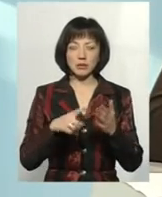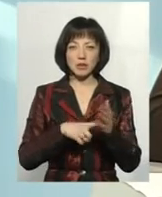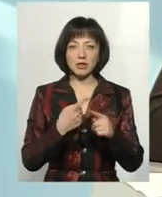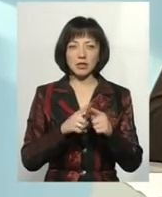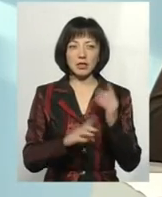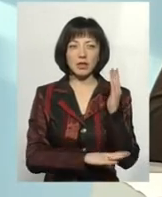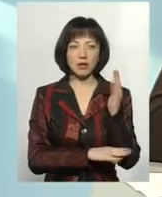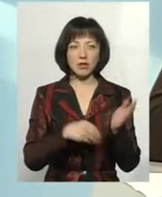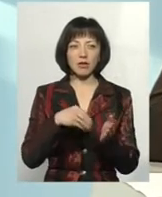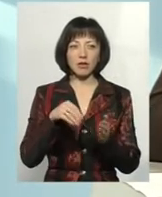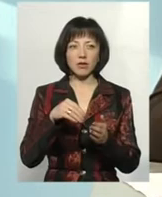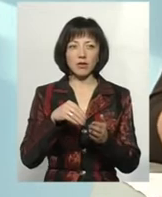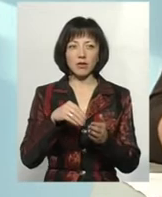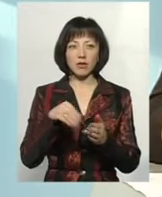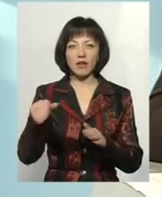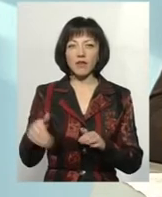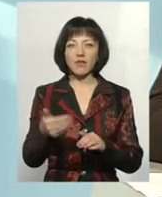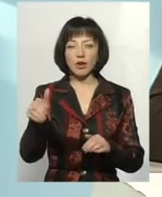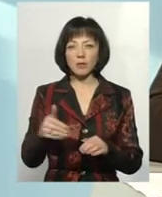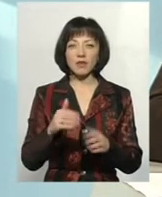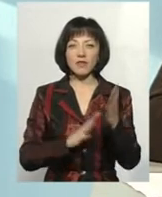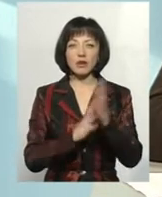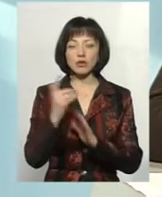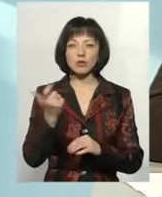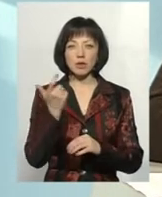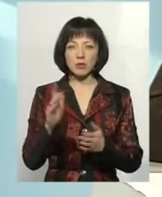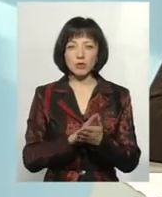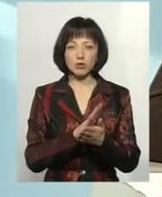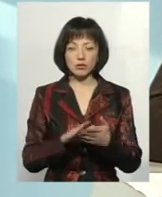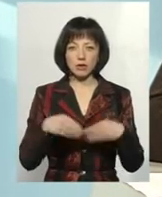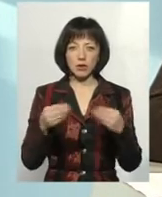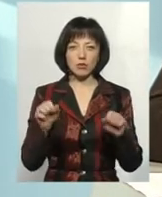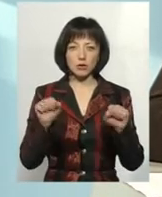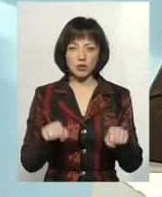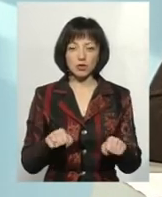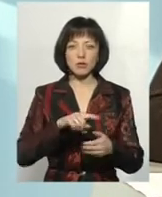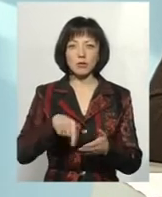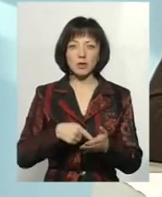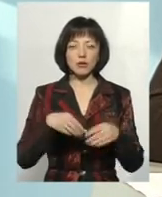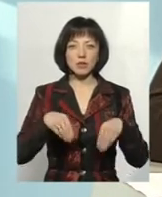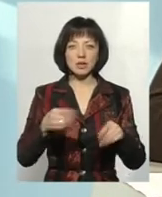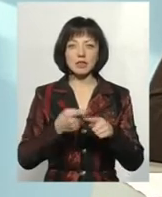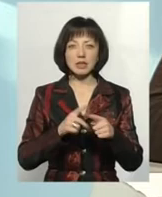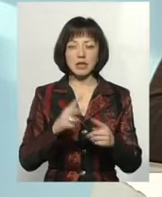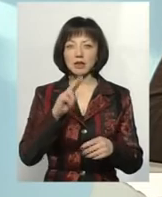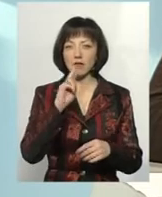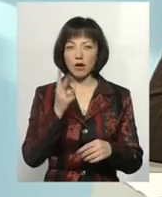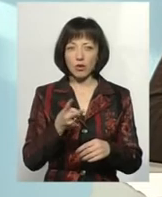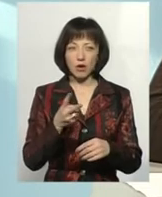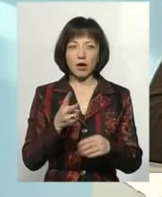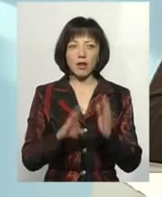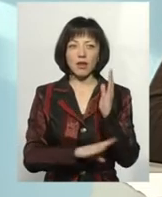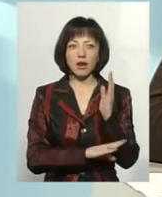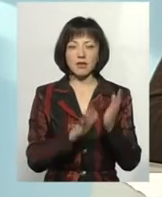дерева були викопані в лісогосподарстві безкоштовно, тобто надали таку можливість для того, щоб місто посадили. І це вже 2 роки нас дерева